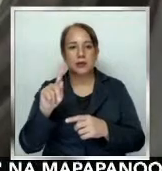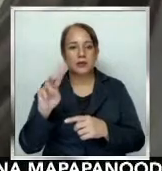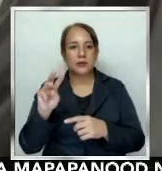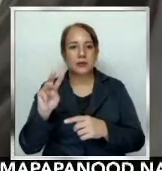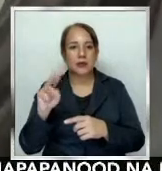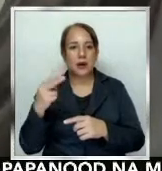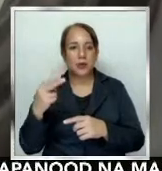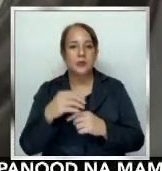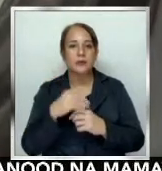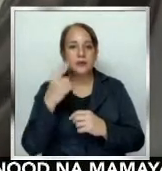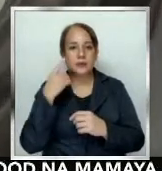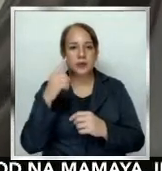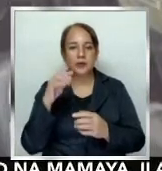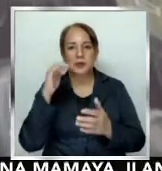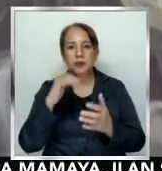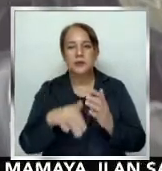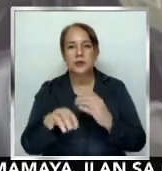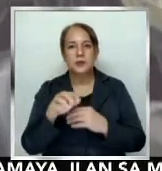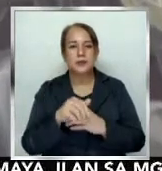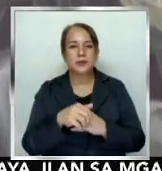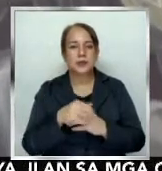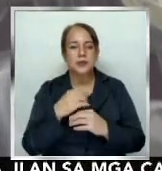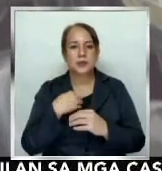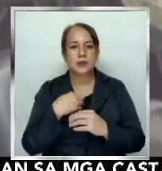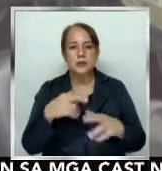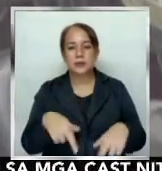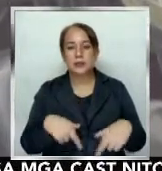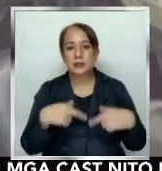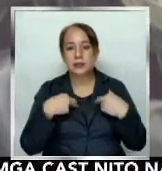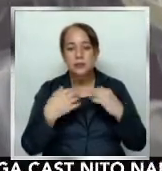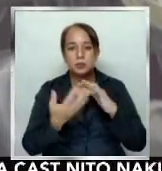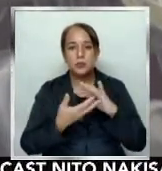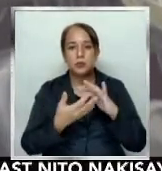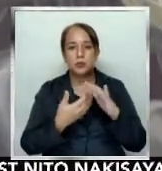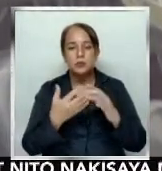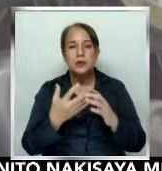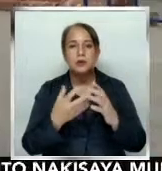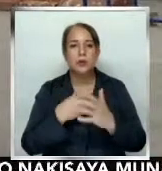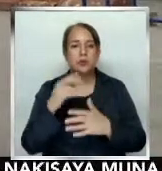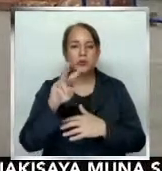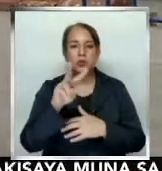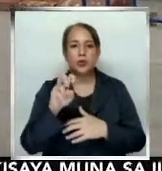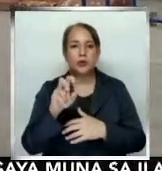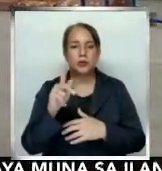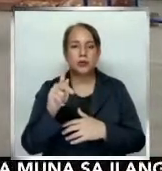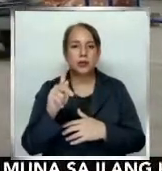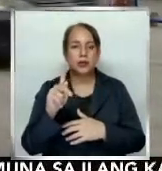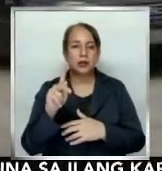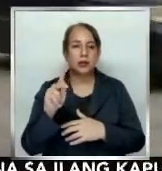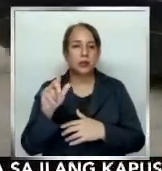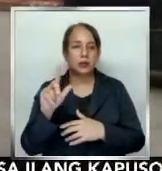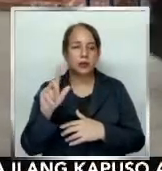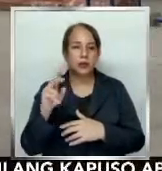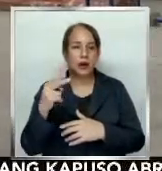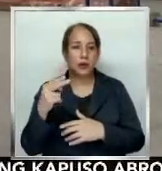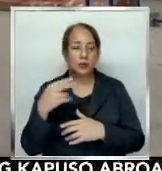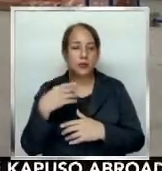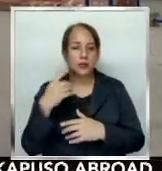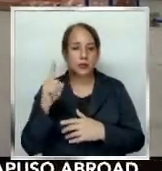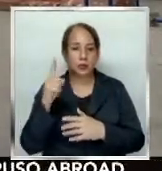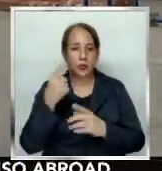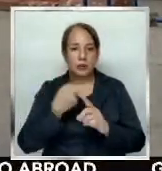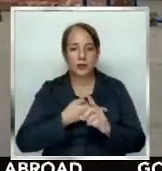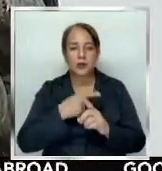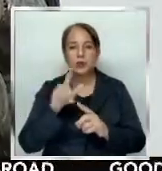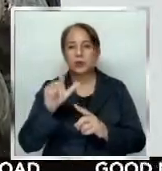pesos na bawas sa total bill ng residential customer na kumokonsumo ng 200 kilowatt hours sa isang buwan. 23 pesos naman